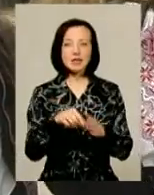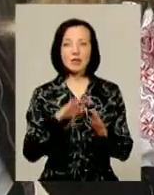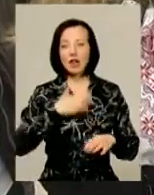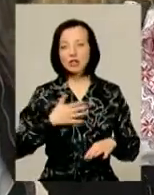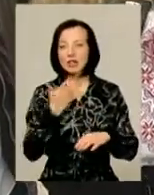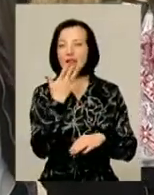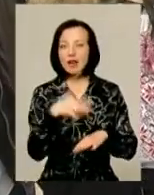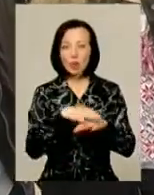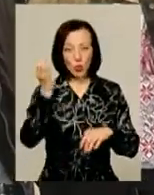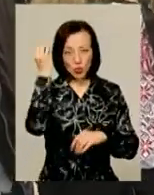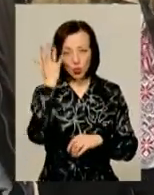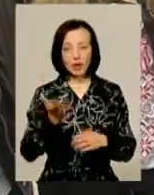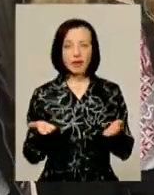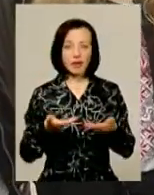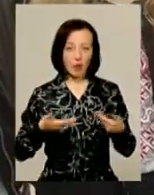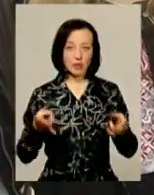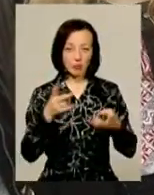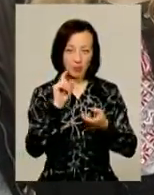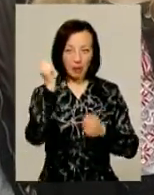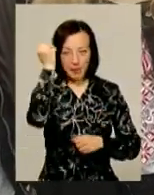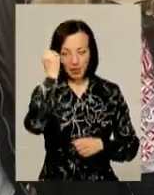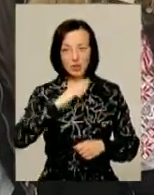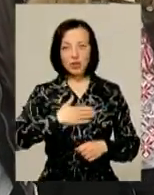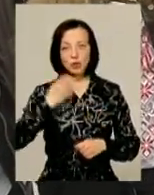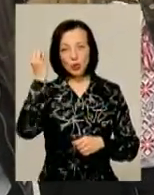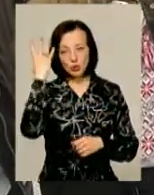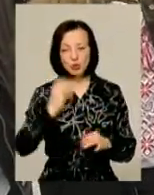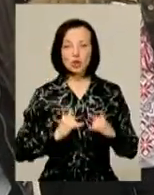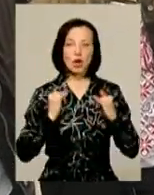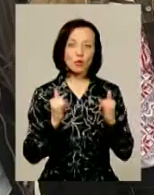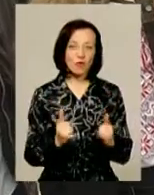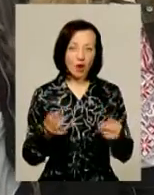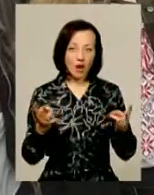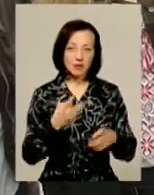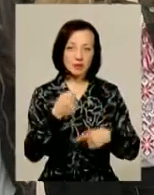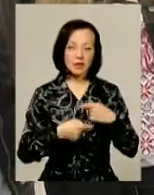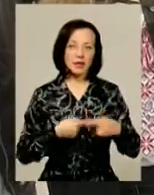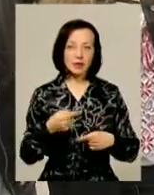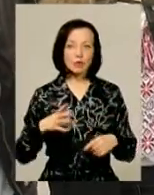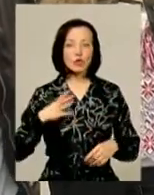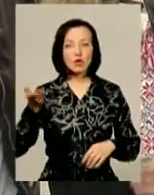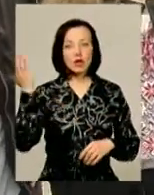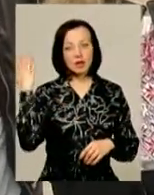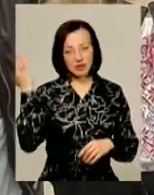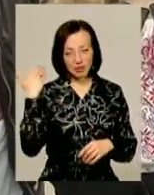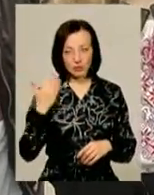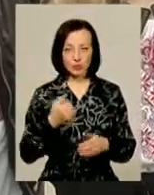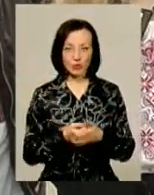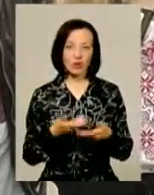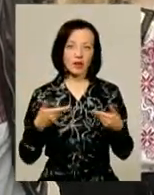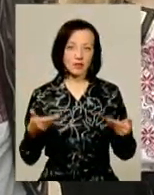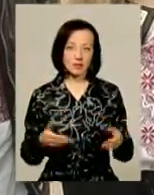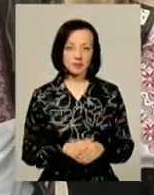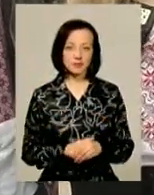символ нашої культури. І якби нам потрібно пам'ятати нашу культуру, нам потрібно шанувати традиції, які були покладені ще задовго